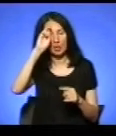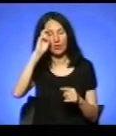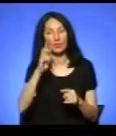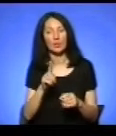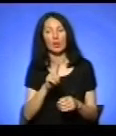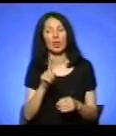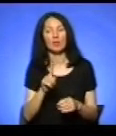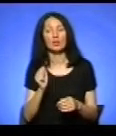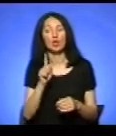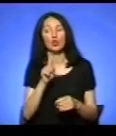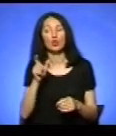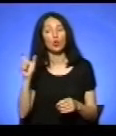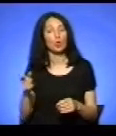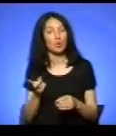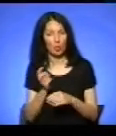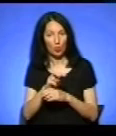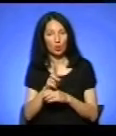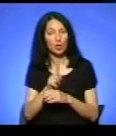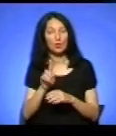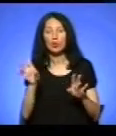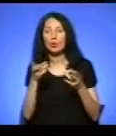людина приходить і їй не потрібно платити?